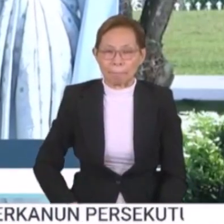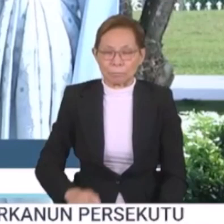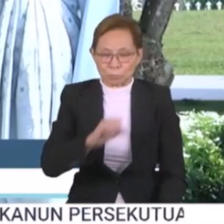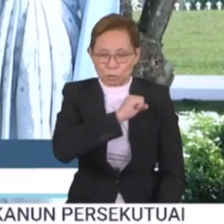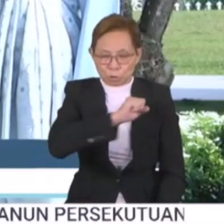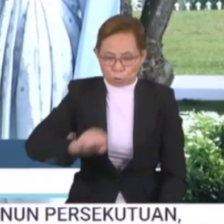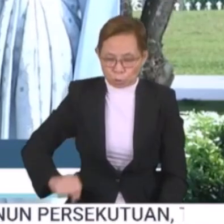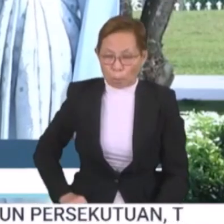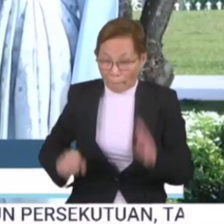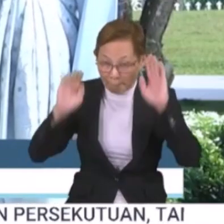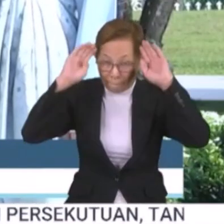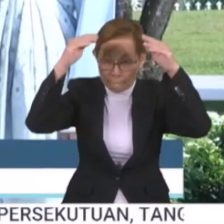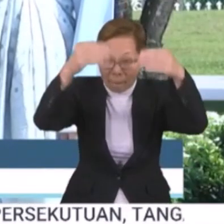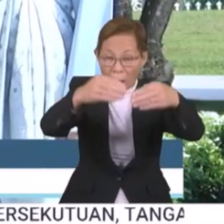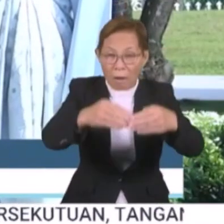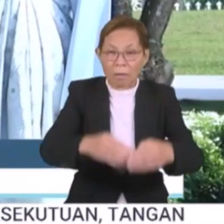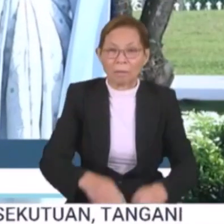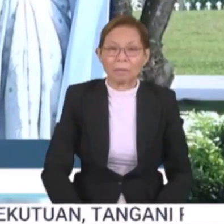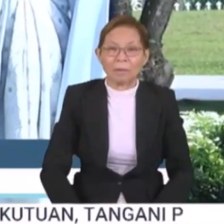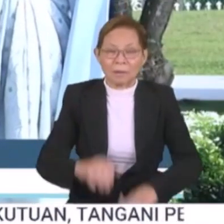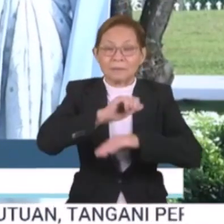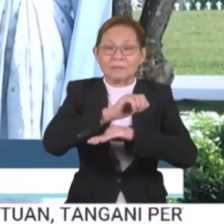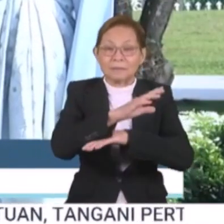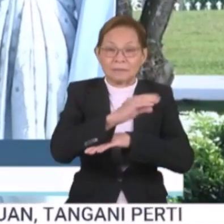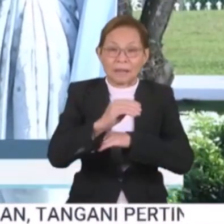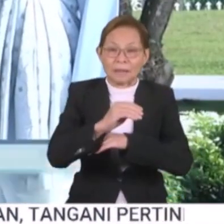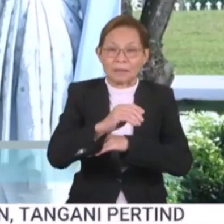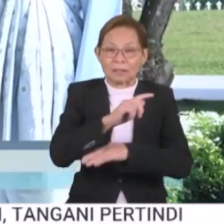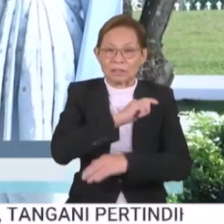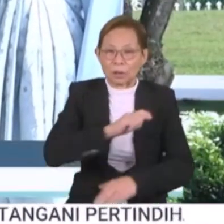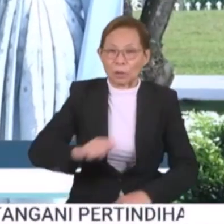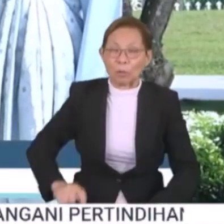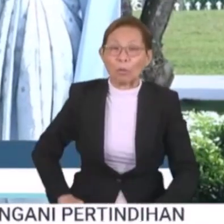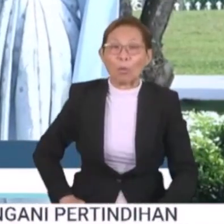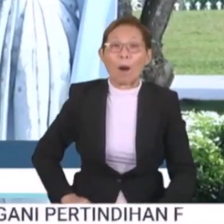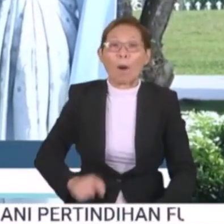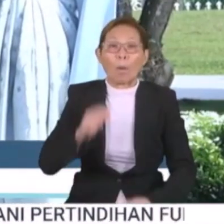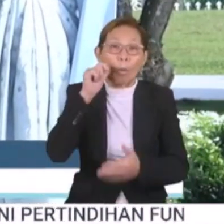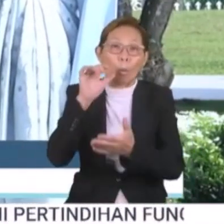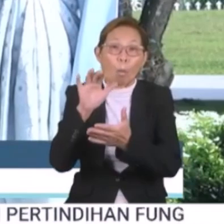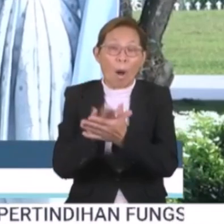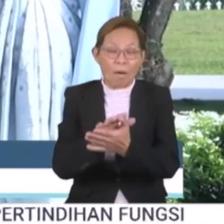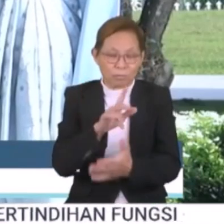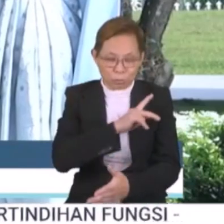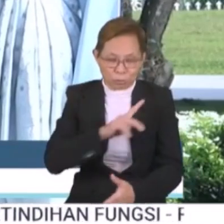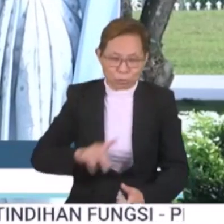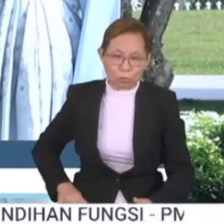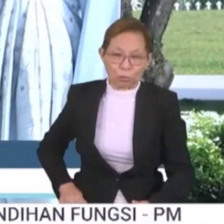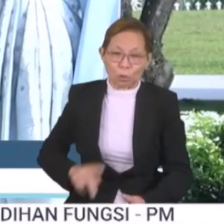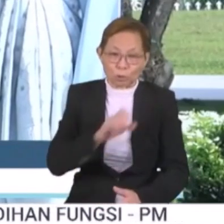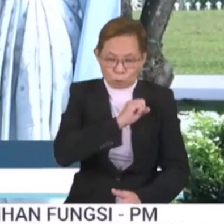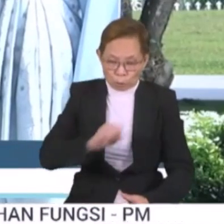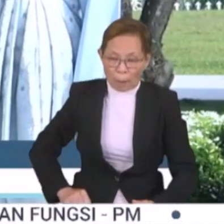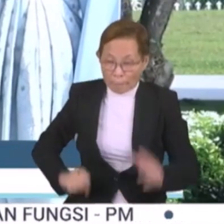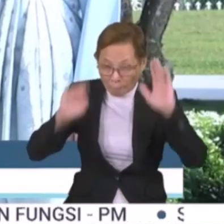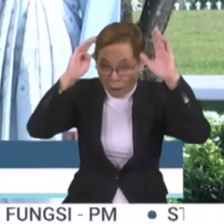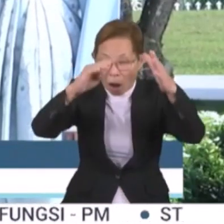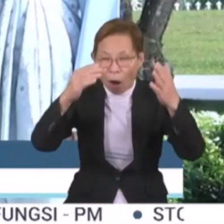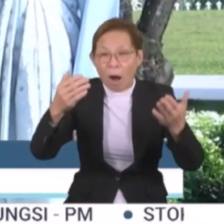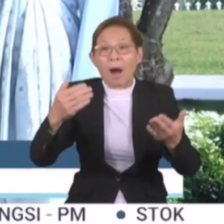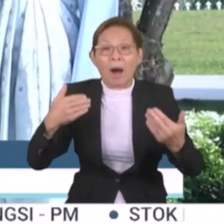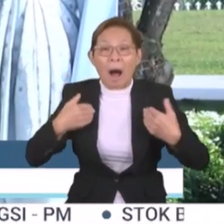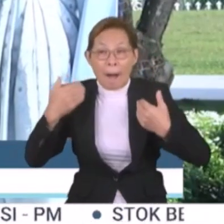Sultan Pahang dan Poduli Paduka Baginda Tengku Empuan Pahang telah berkenan untuk